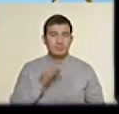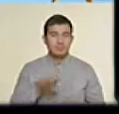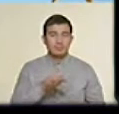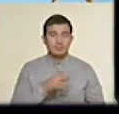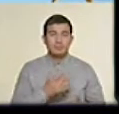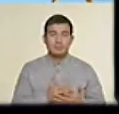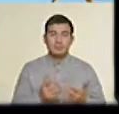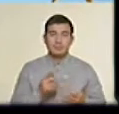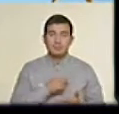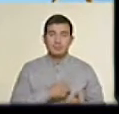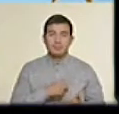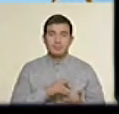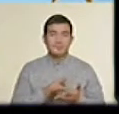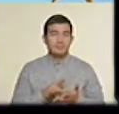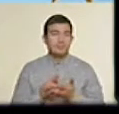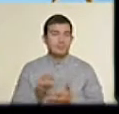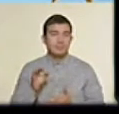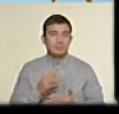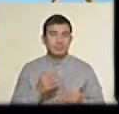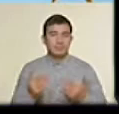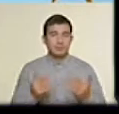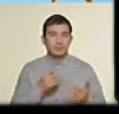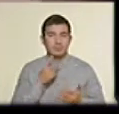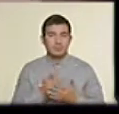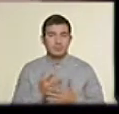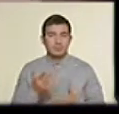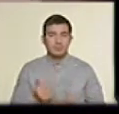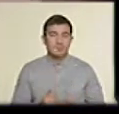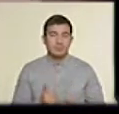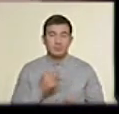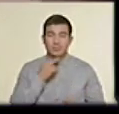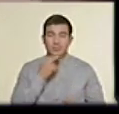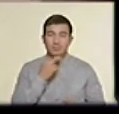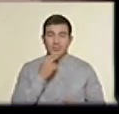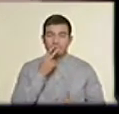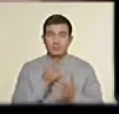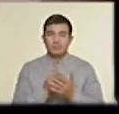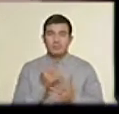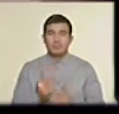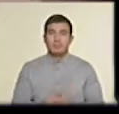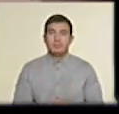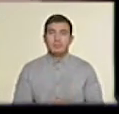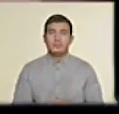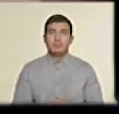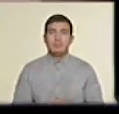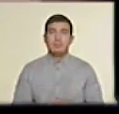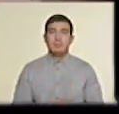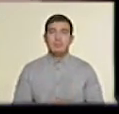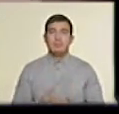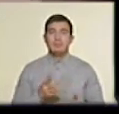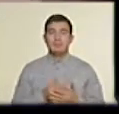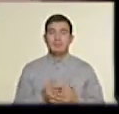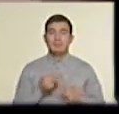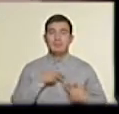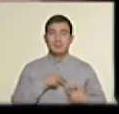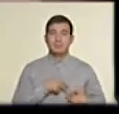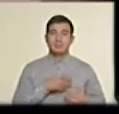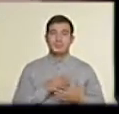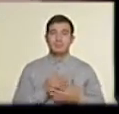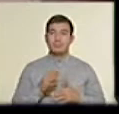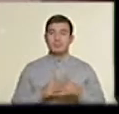va turizm mavzularini o'rganamiz. Demak, diqqat bilan e'tiboringizni qarating. Xizmat ko'rsatish sohalari,